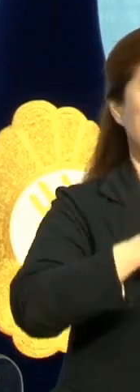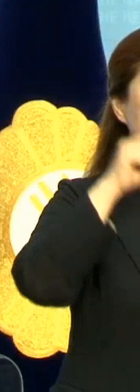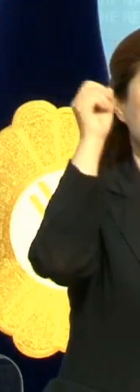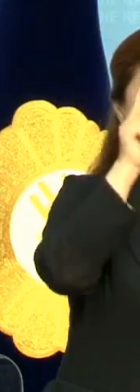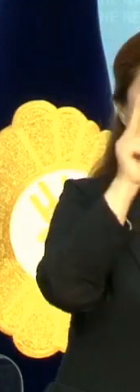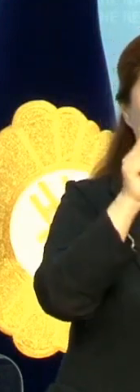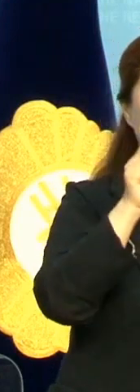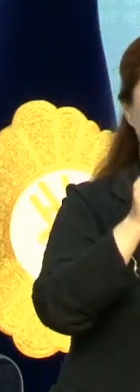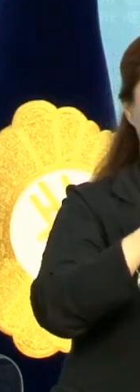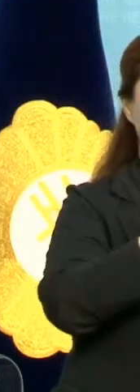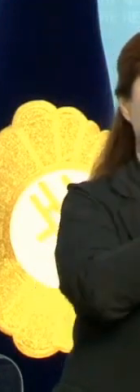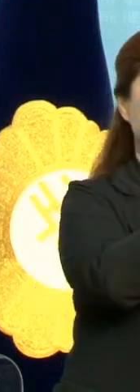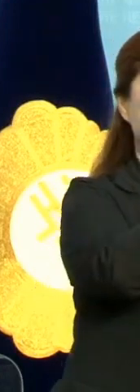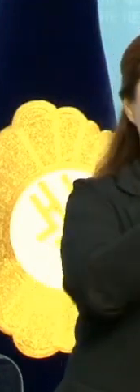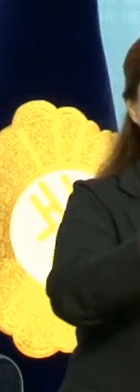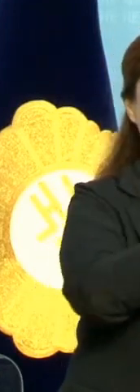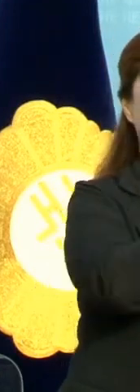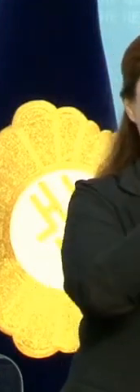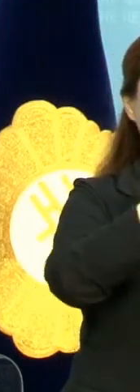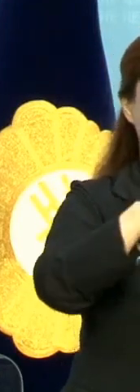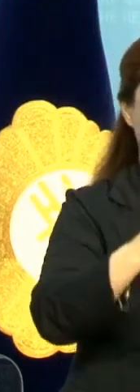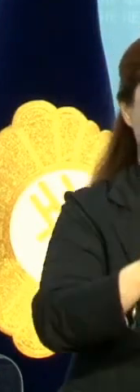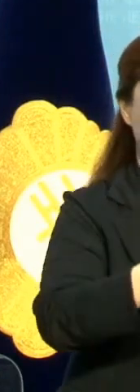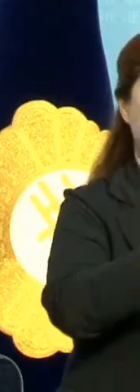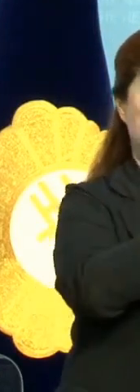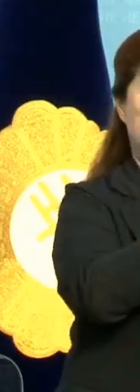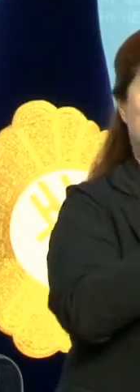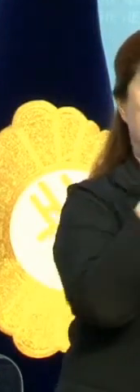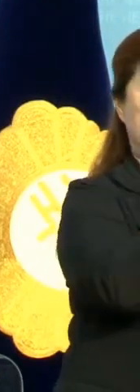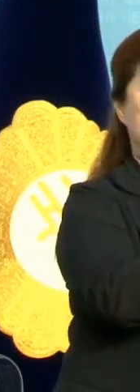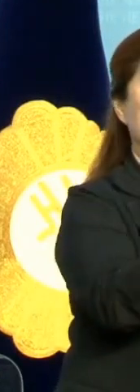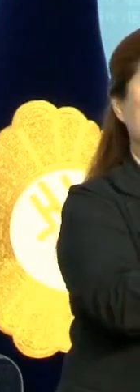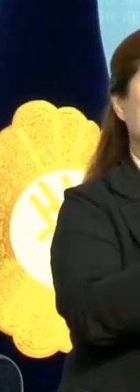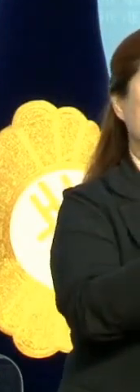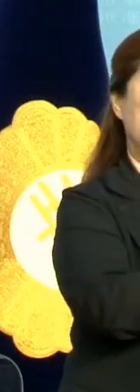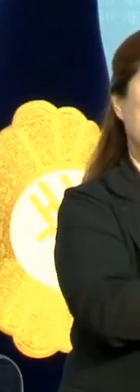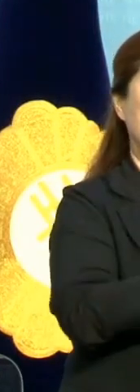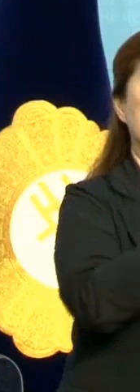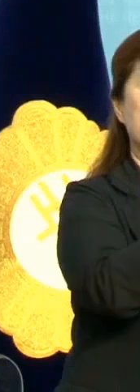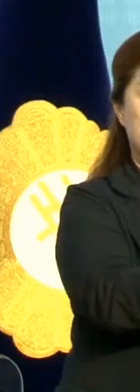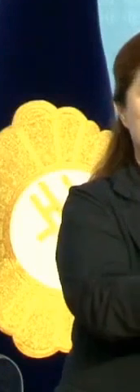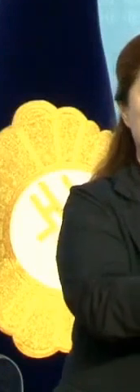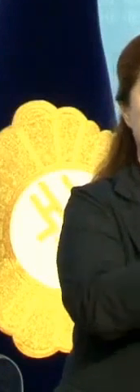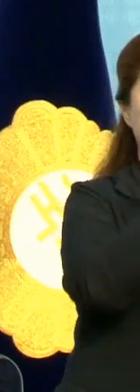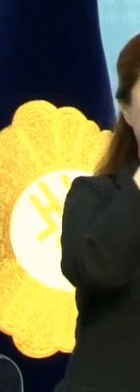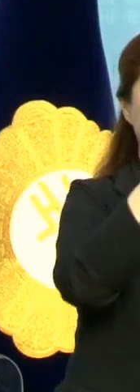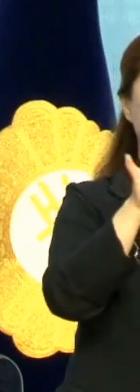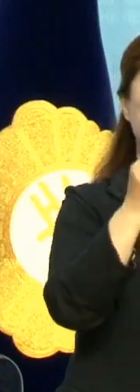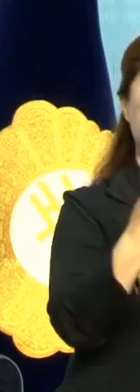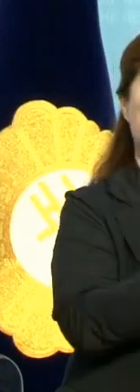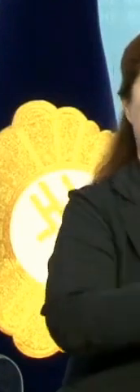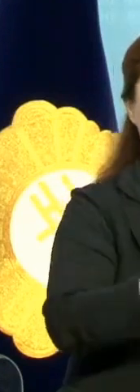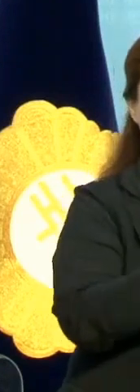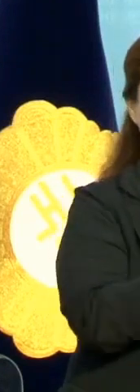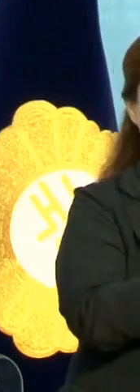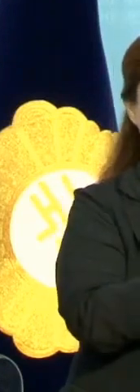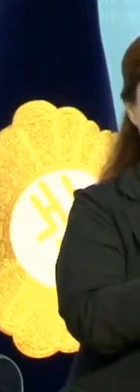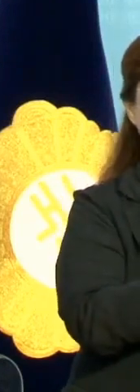갑작스러운 삼성바이오로직스 상장 특혜 등이 이재용 부회장의 경영권 승계를 위한